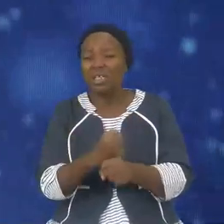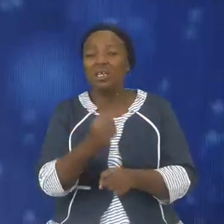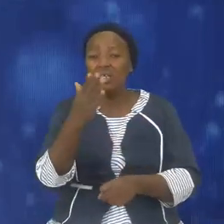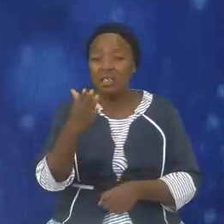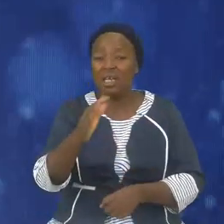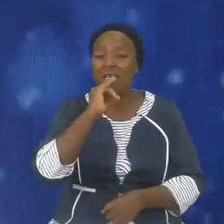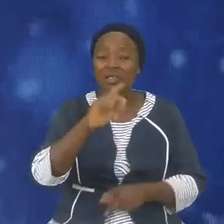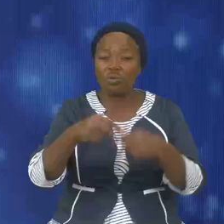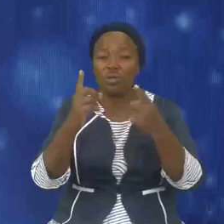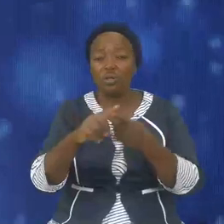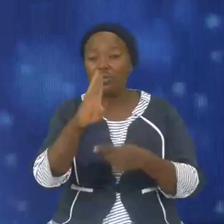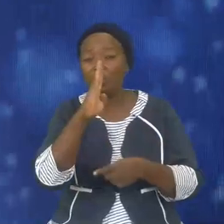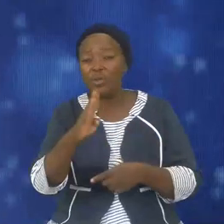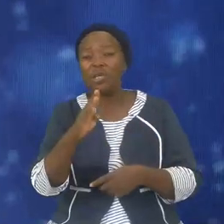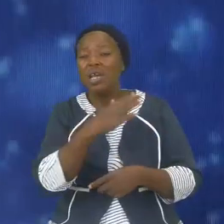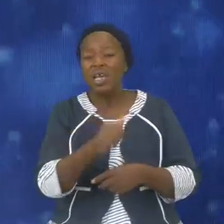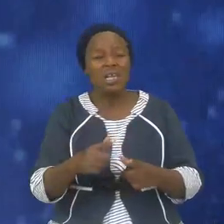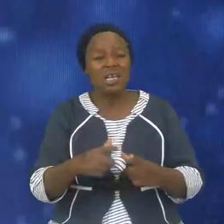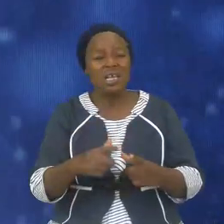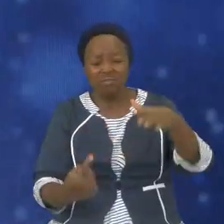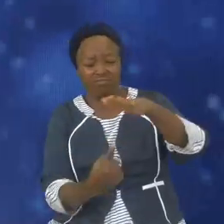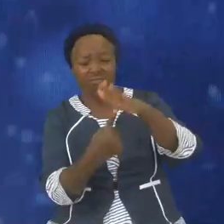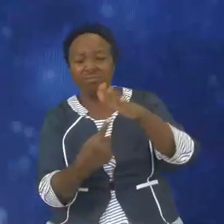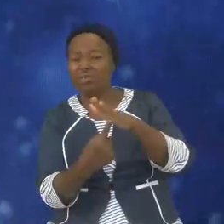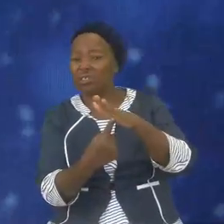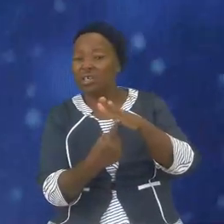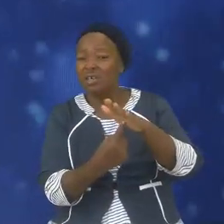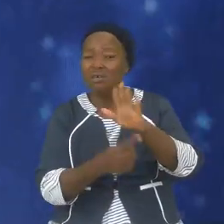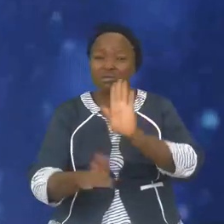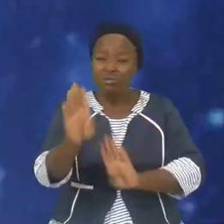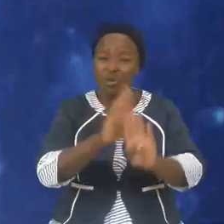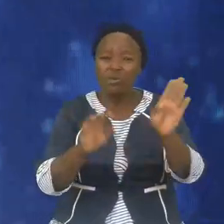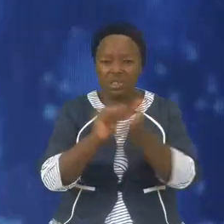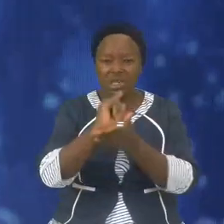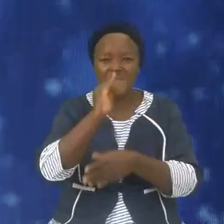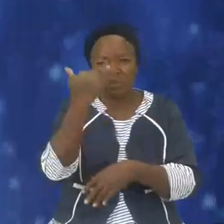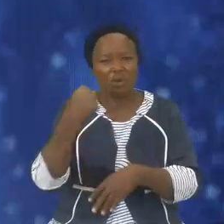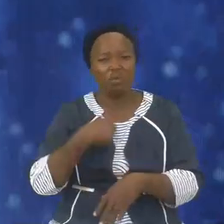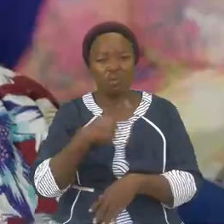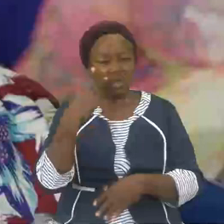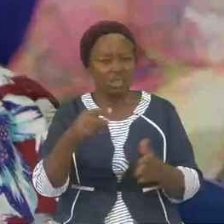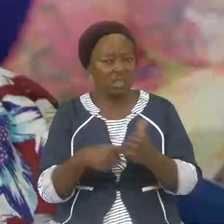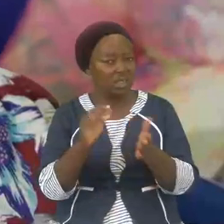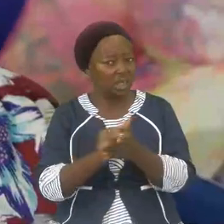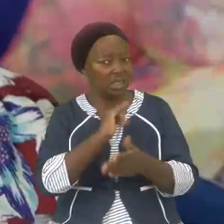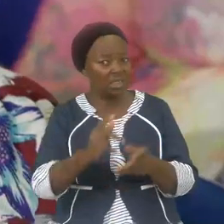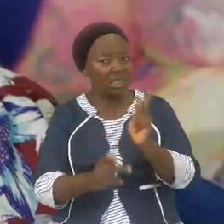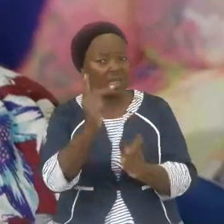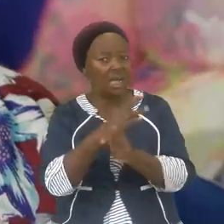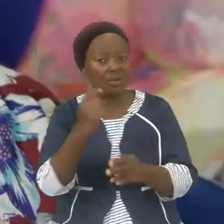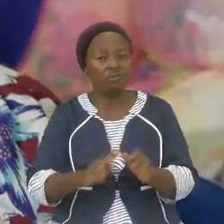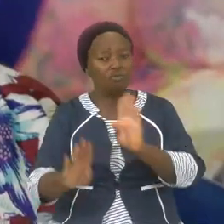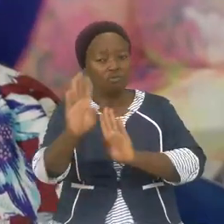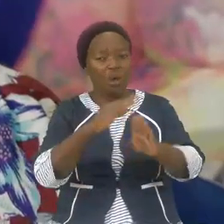commencement jusqu'à la fin de la vie, il y aura une détresse à grande